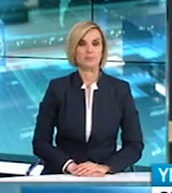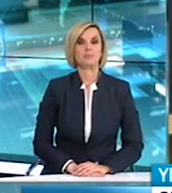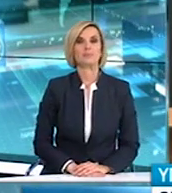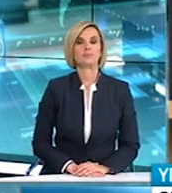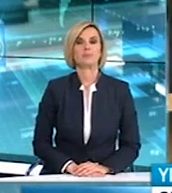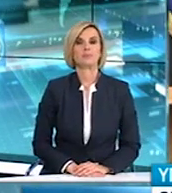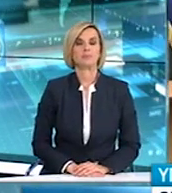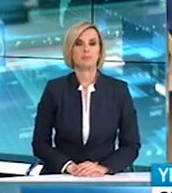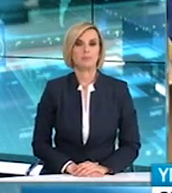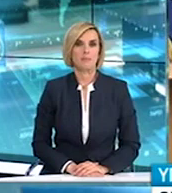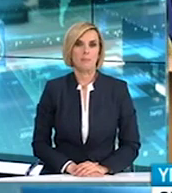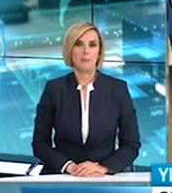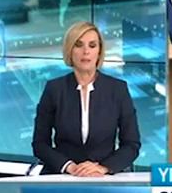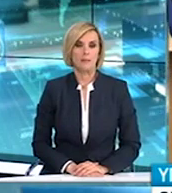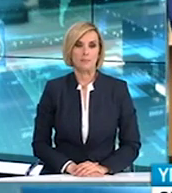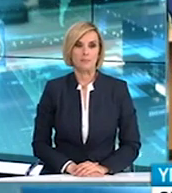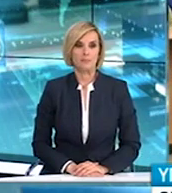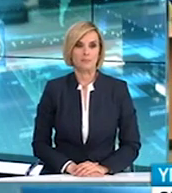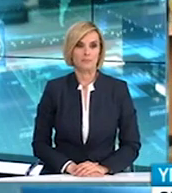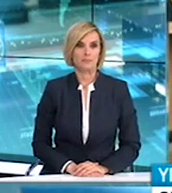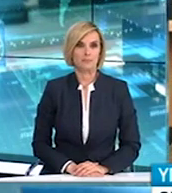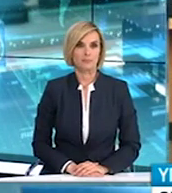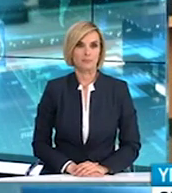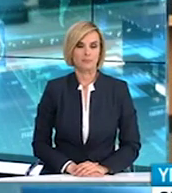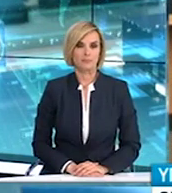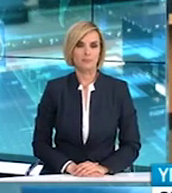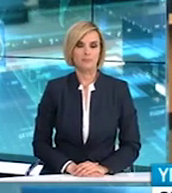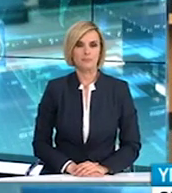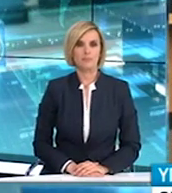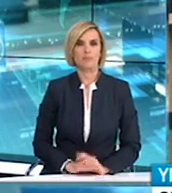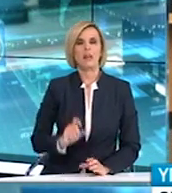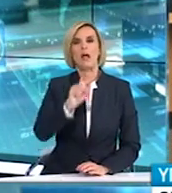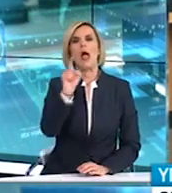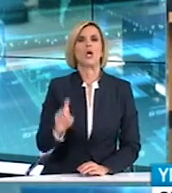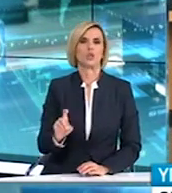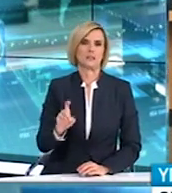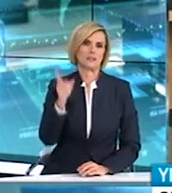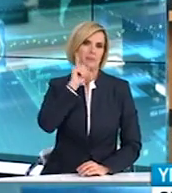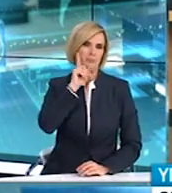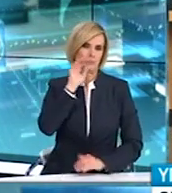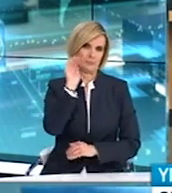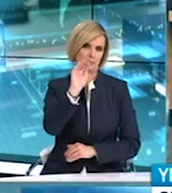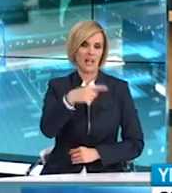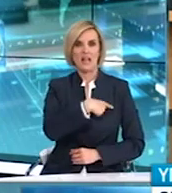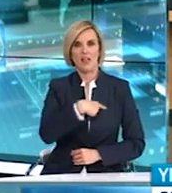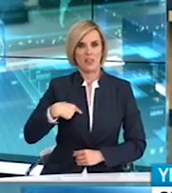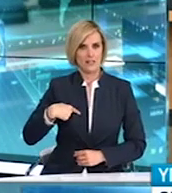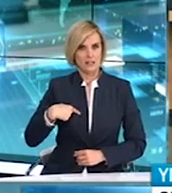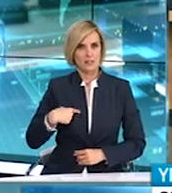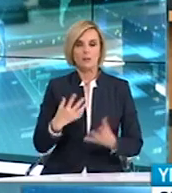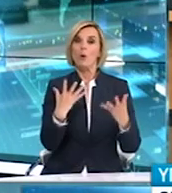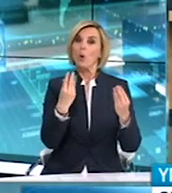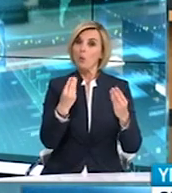Επόμενη ερώτηση από την κυρία Αγγελοπούλου από την εφημερίδα Αυτοβορική και τον αυτοβορική.gr. Κύριε καθηγητά, οι ασθενείς που παίρνουν εξτήριο